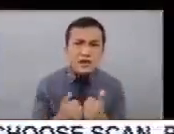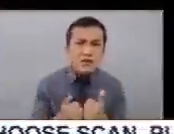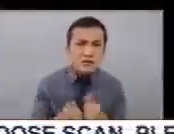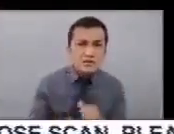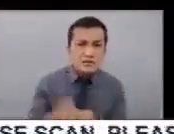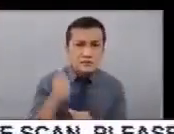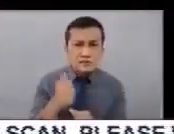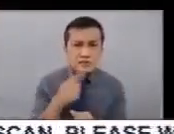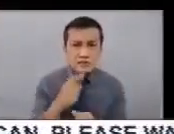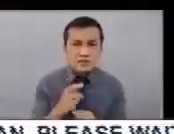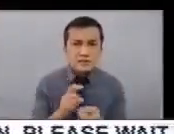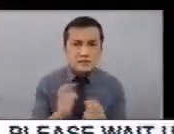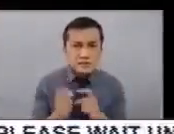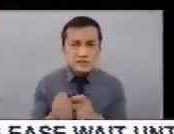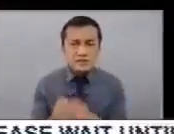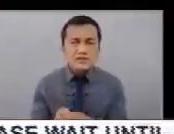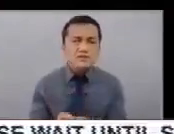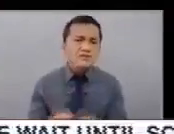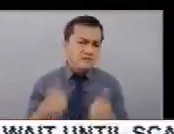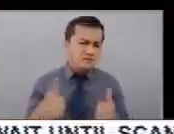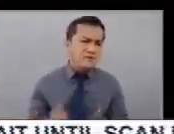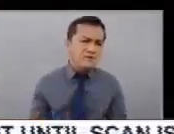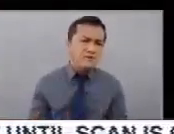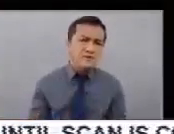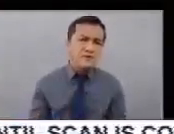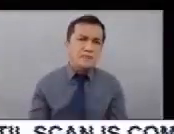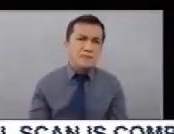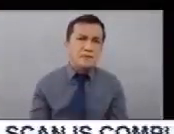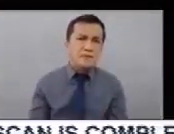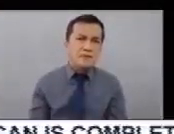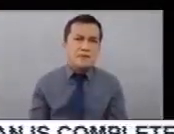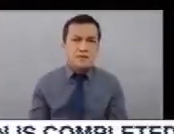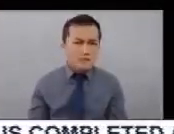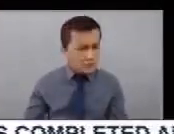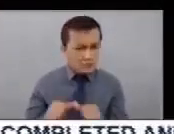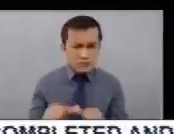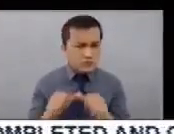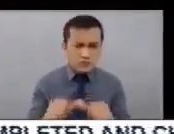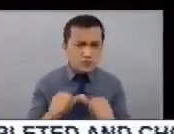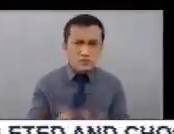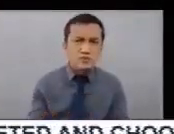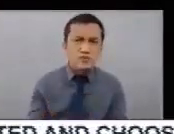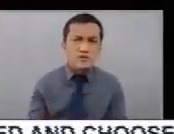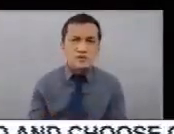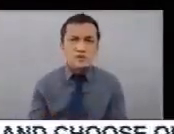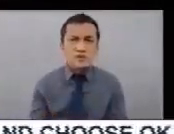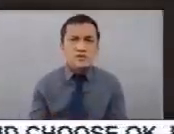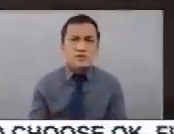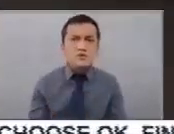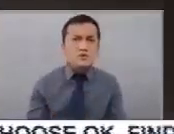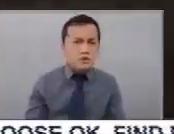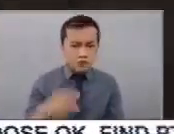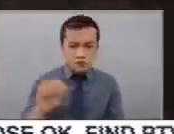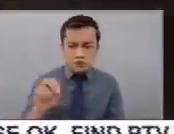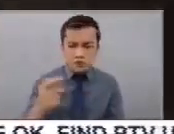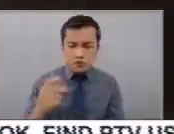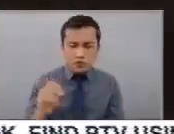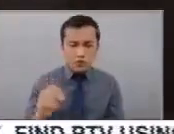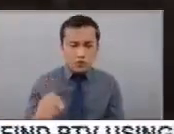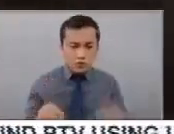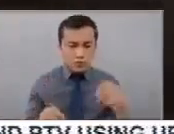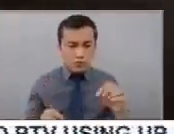and retrieval operation sa kanyang tsahin at isa pang pinsan. Nangyari ang insidente nang rumagasa ang tubig mula sa